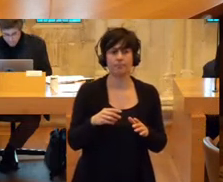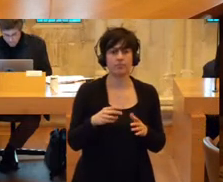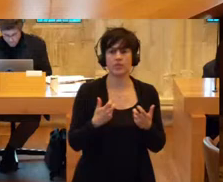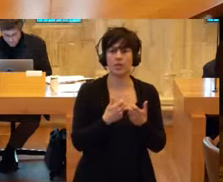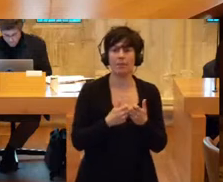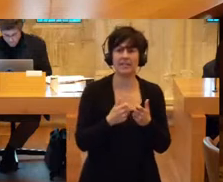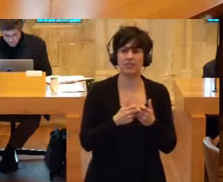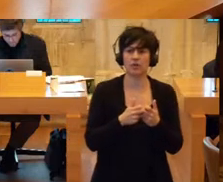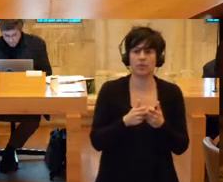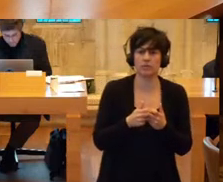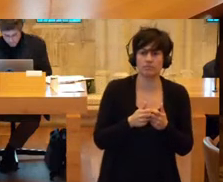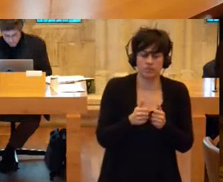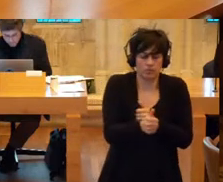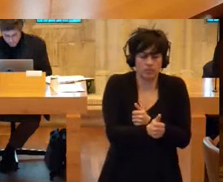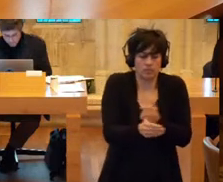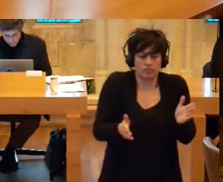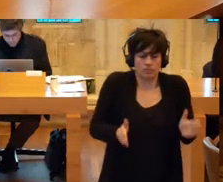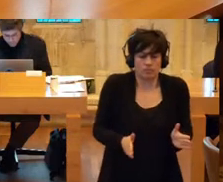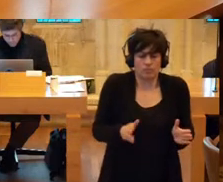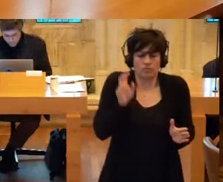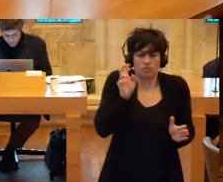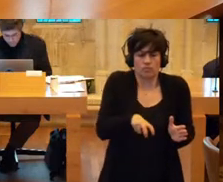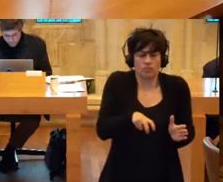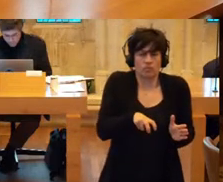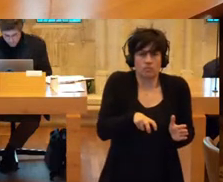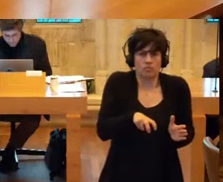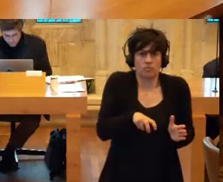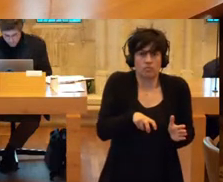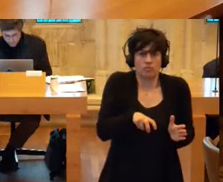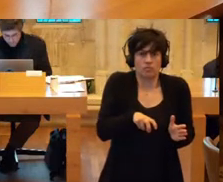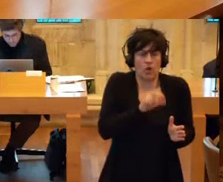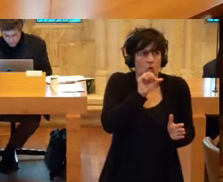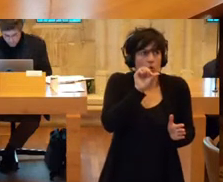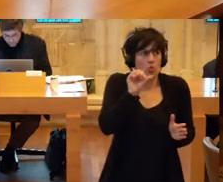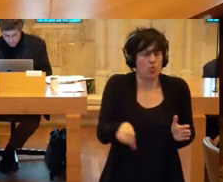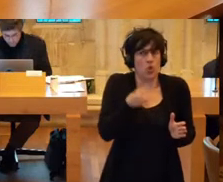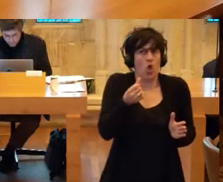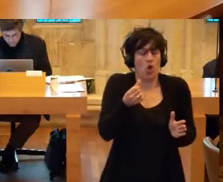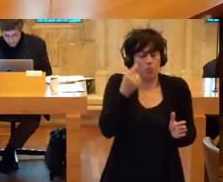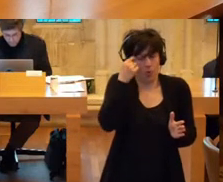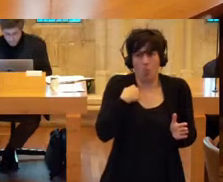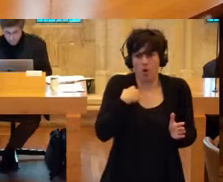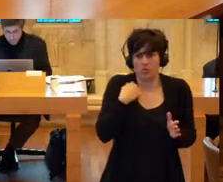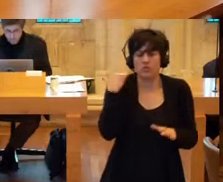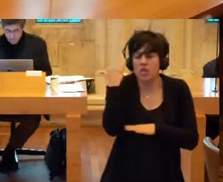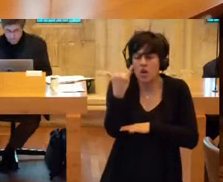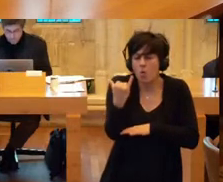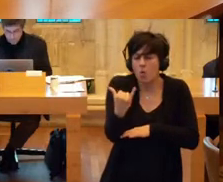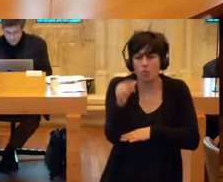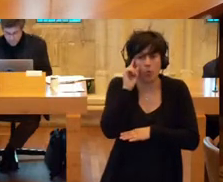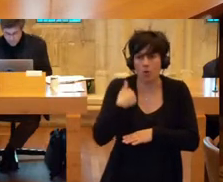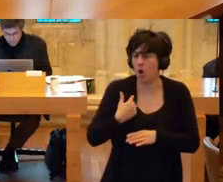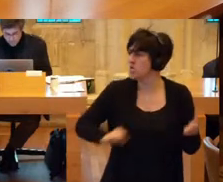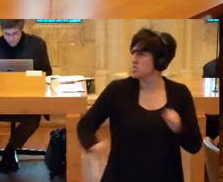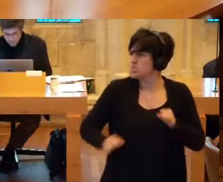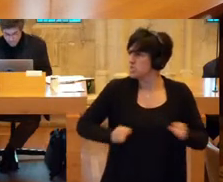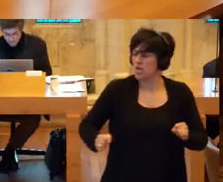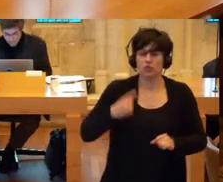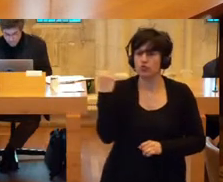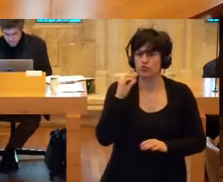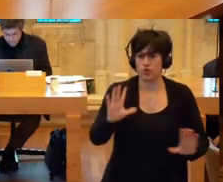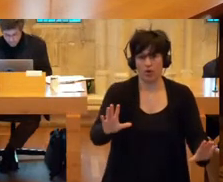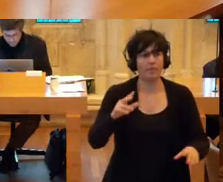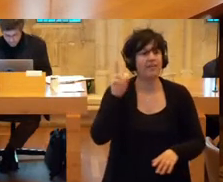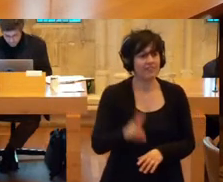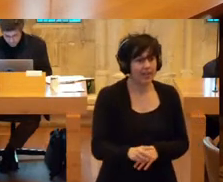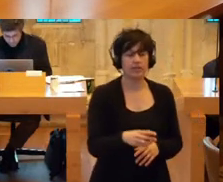dans une petite boîte, c'est quand même long. Mais... Finalement, ça passe assez vite en observant un peu les allées et venues des uns et des autres. Ce qui est assez remarquable, c'est que finalement,